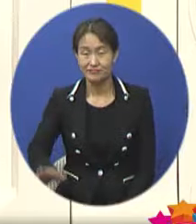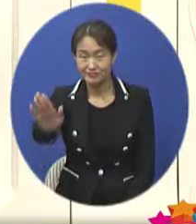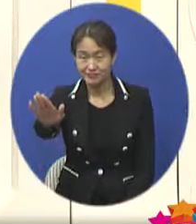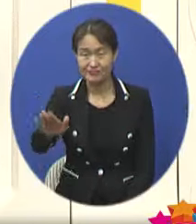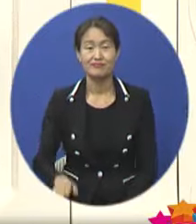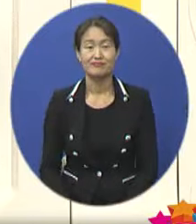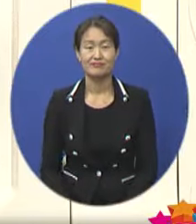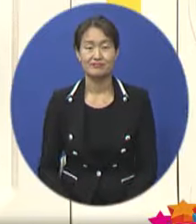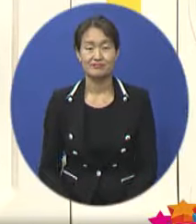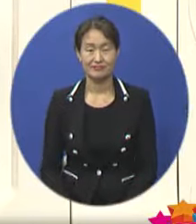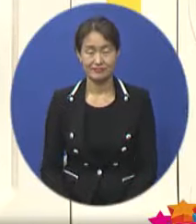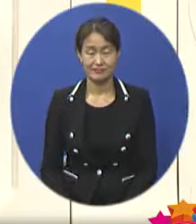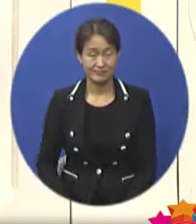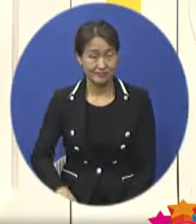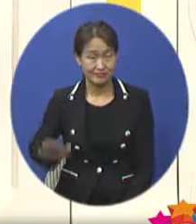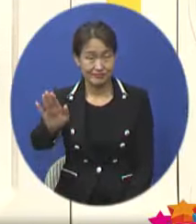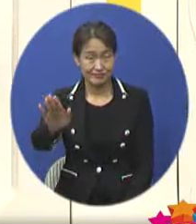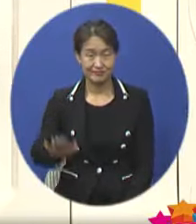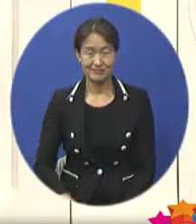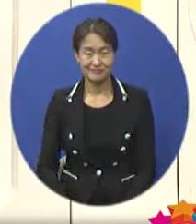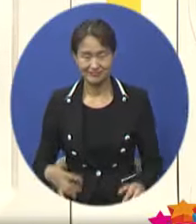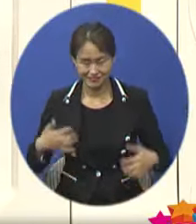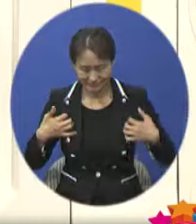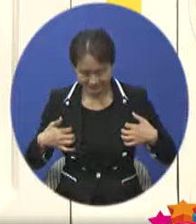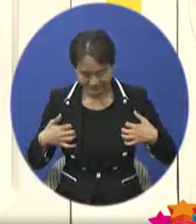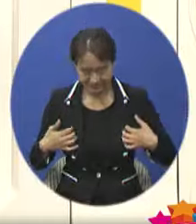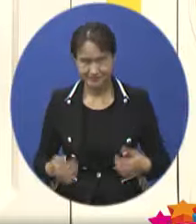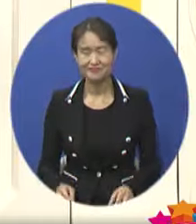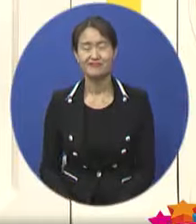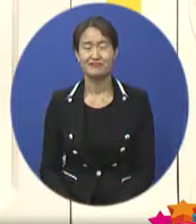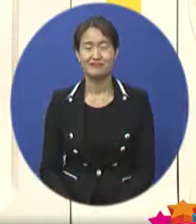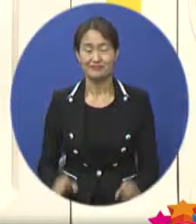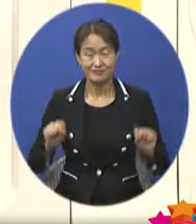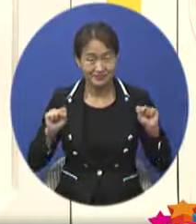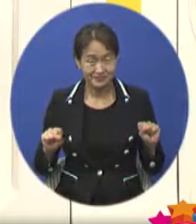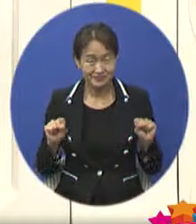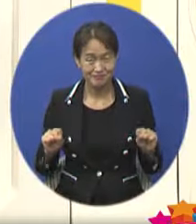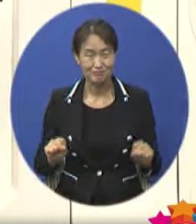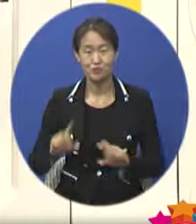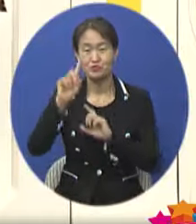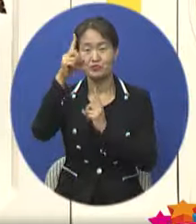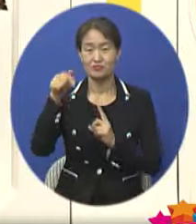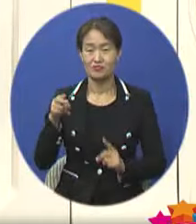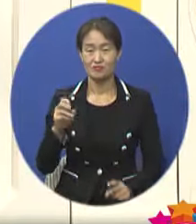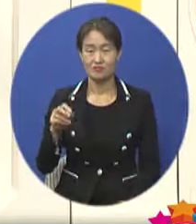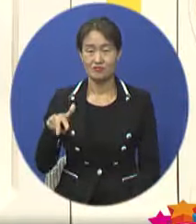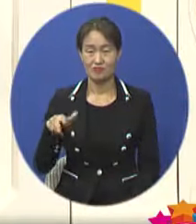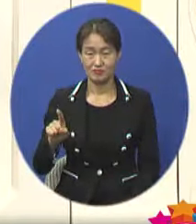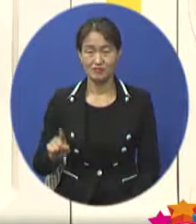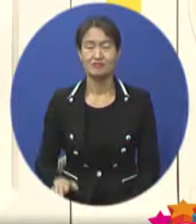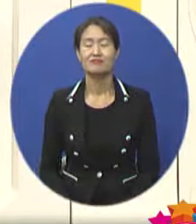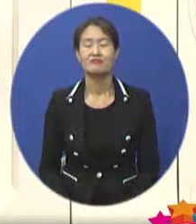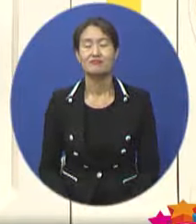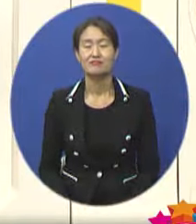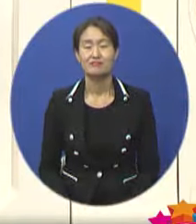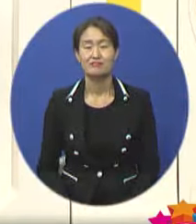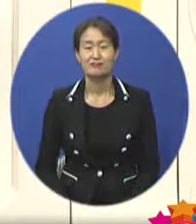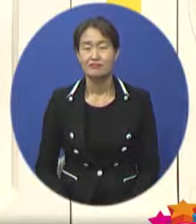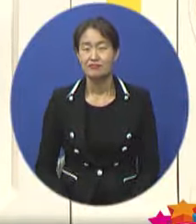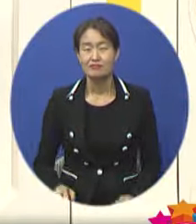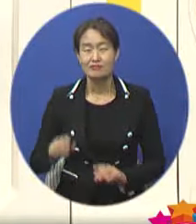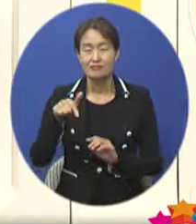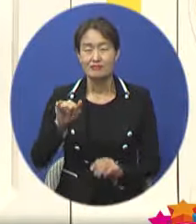여보세요? 여보세요? 반갑습니다. 반갑습니다. 안녕하세요. 우리 이경자님. 네. 네. 네. 우리 씨,